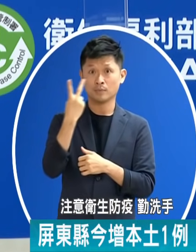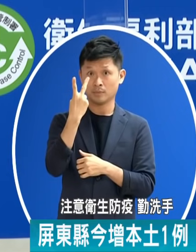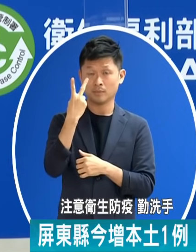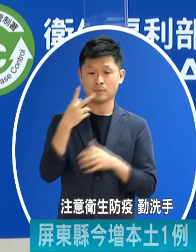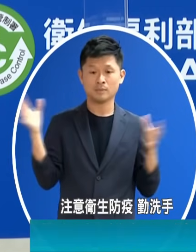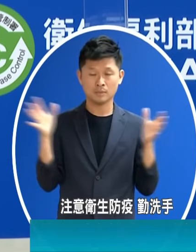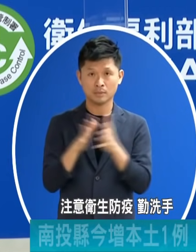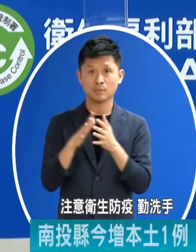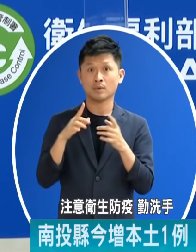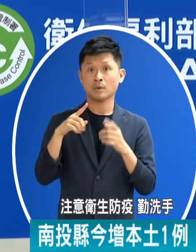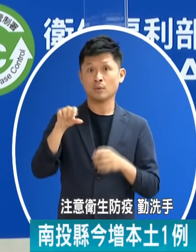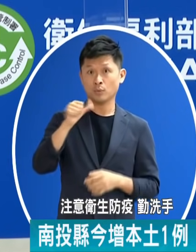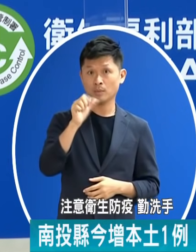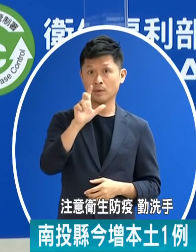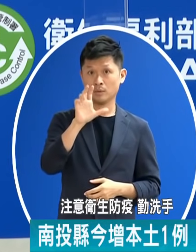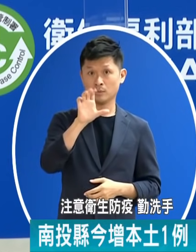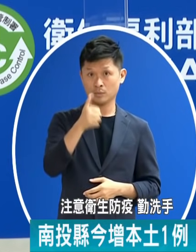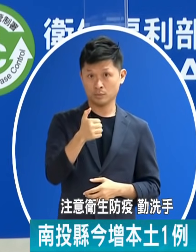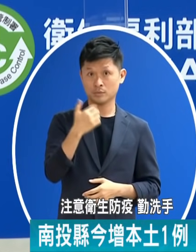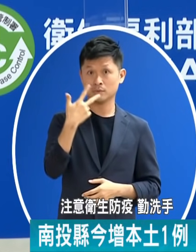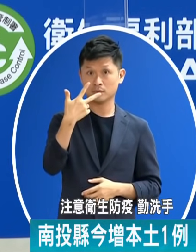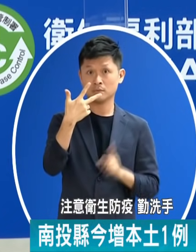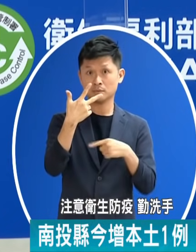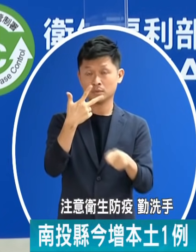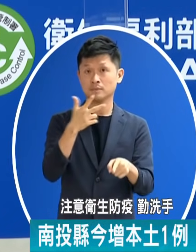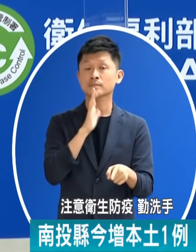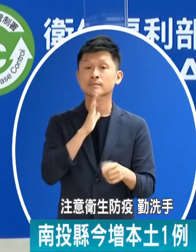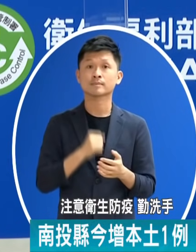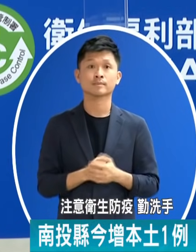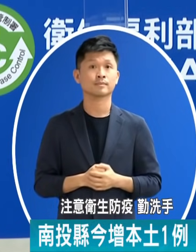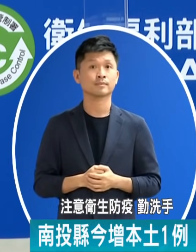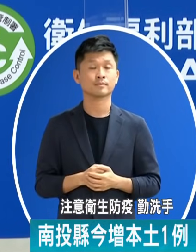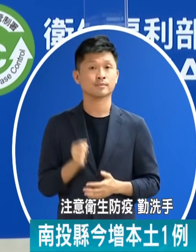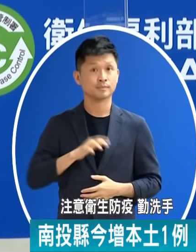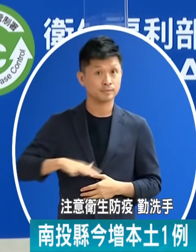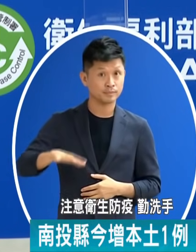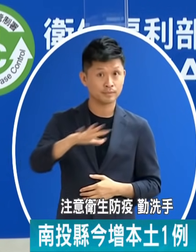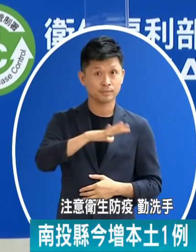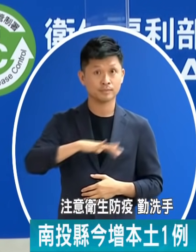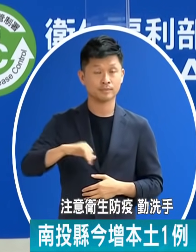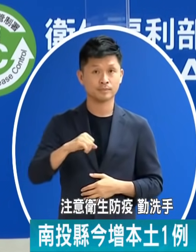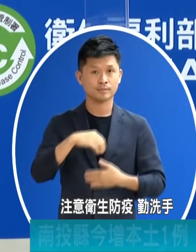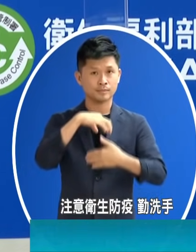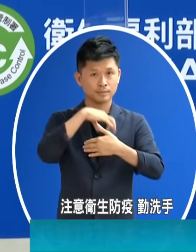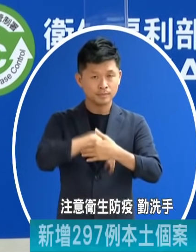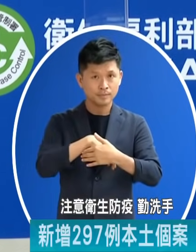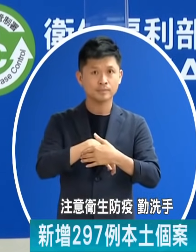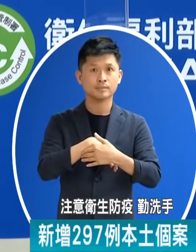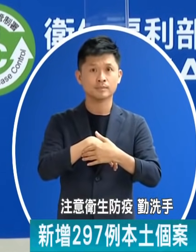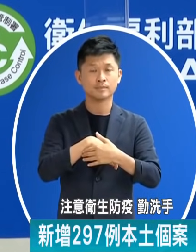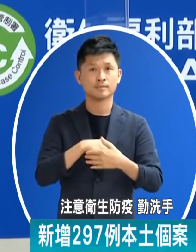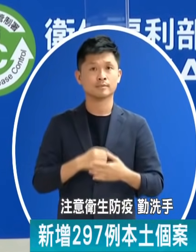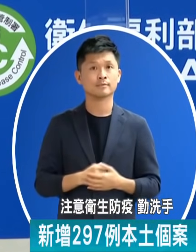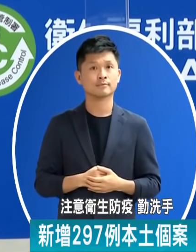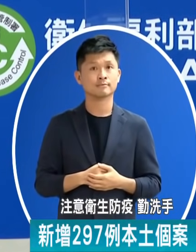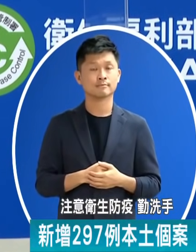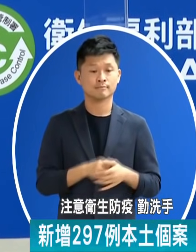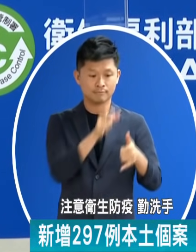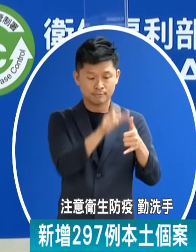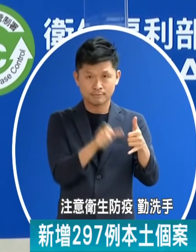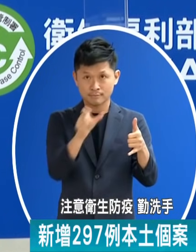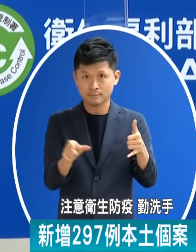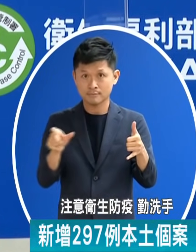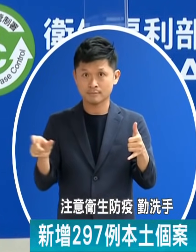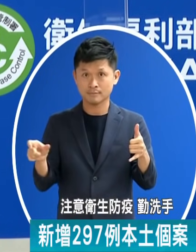有557案。好，那整体这个这是里面的案件里面所有的个